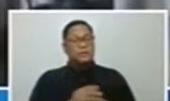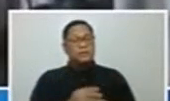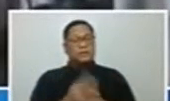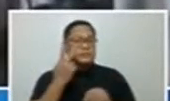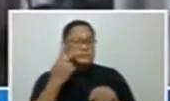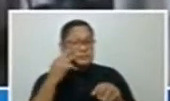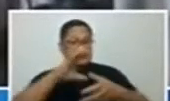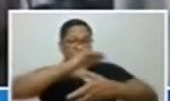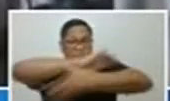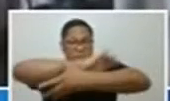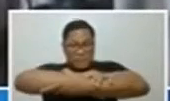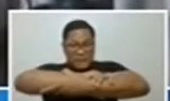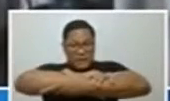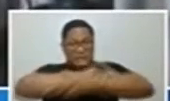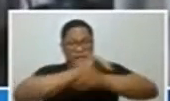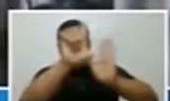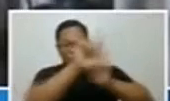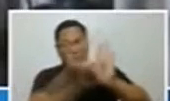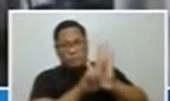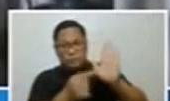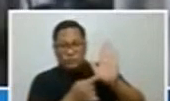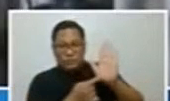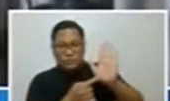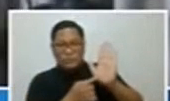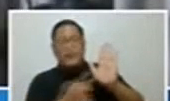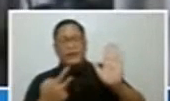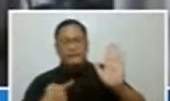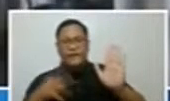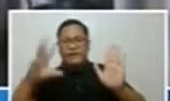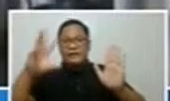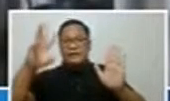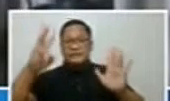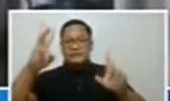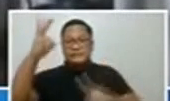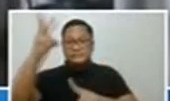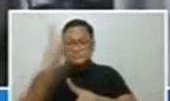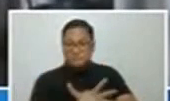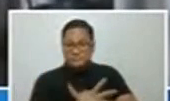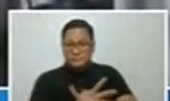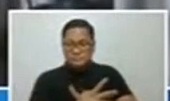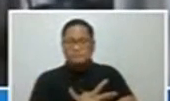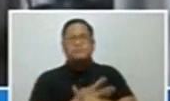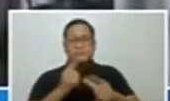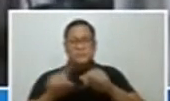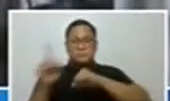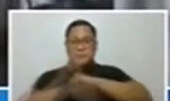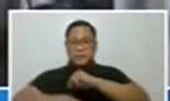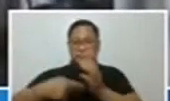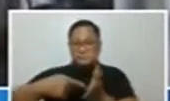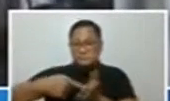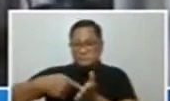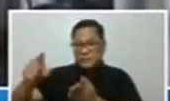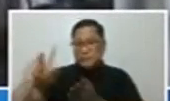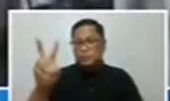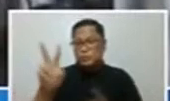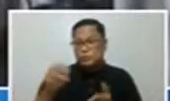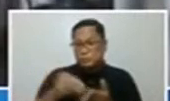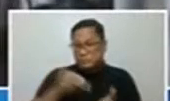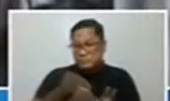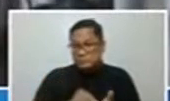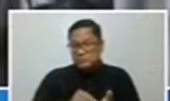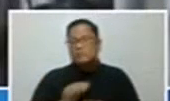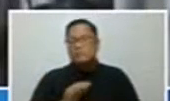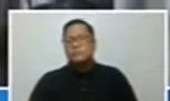ay ongoing pa. Sa admin cases naman, 153 barangay captains at 5 SBs ang